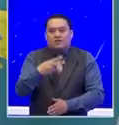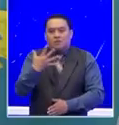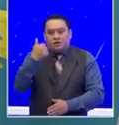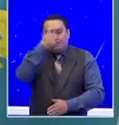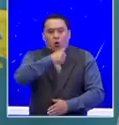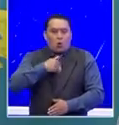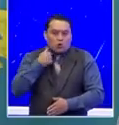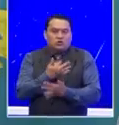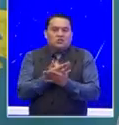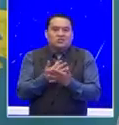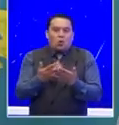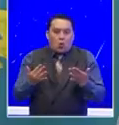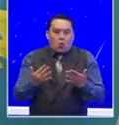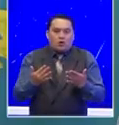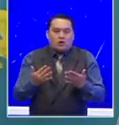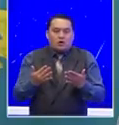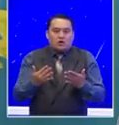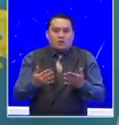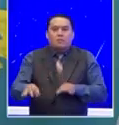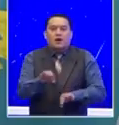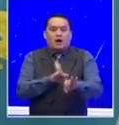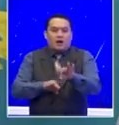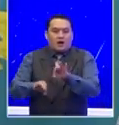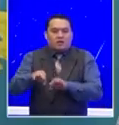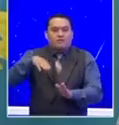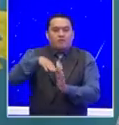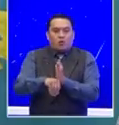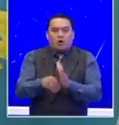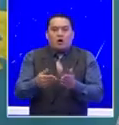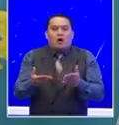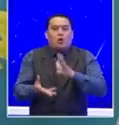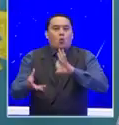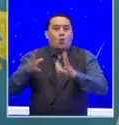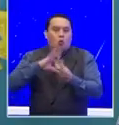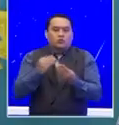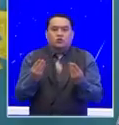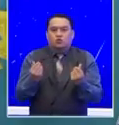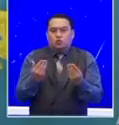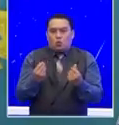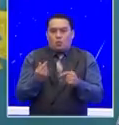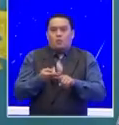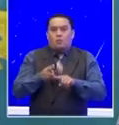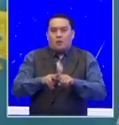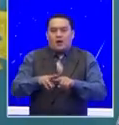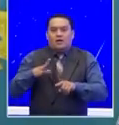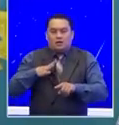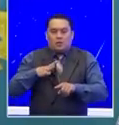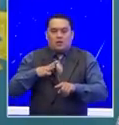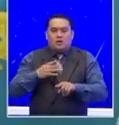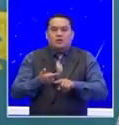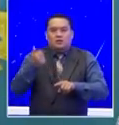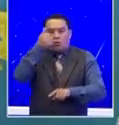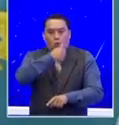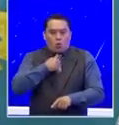дейін. Қаншама осының ішіне жоба кіреді. На какую общую сумму? И потом уже идет на этот текущий